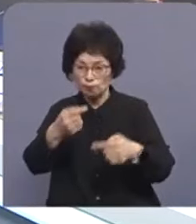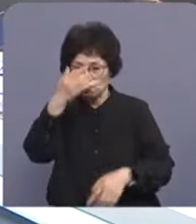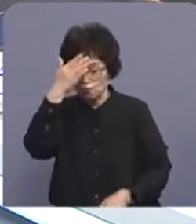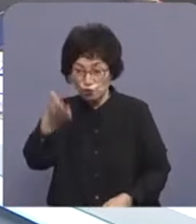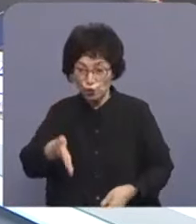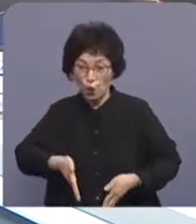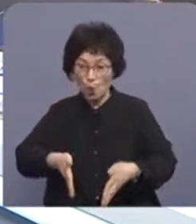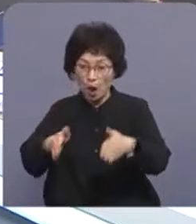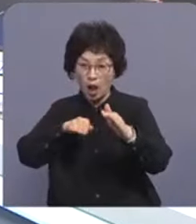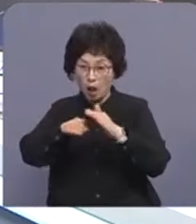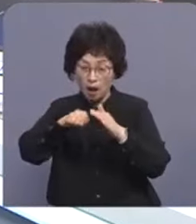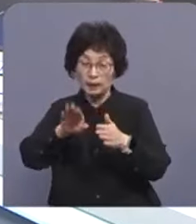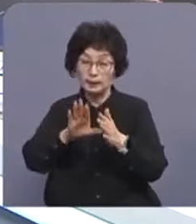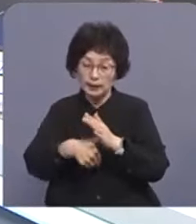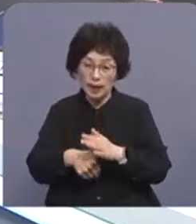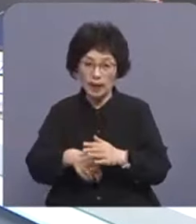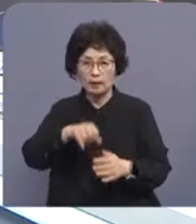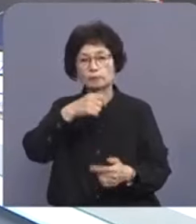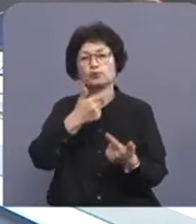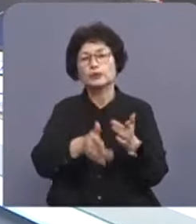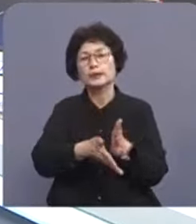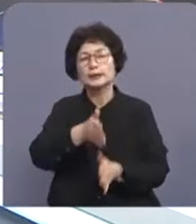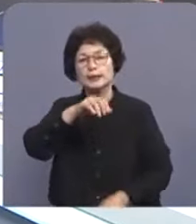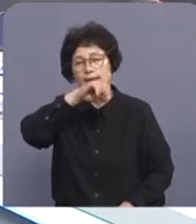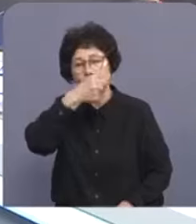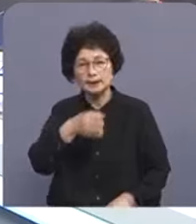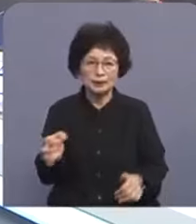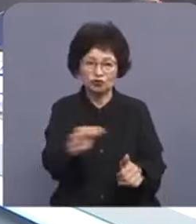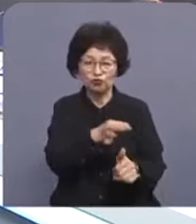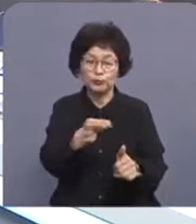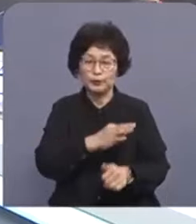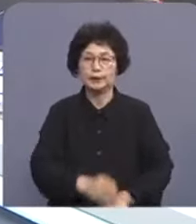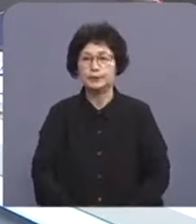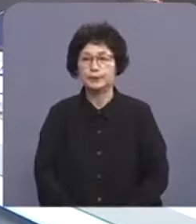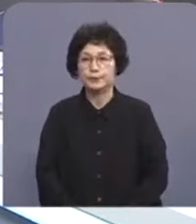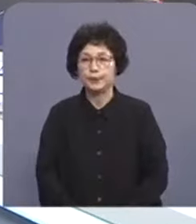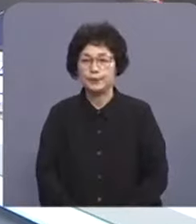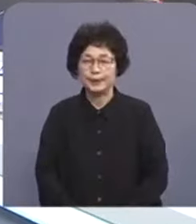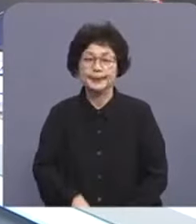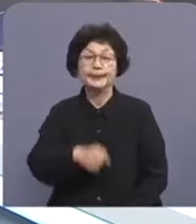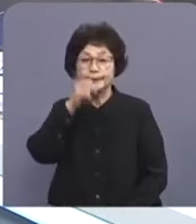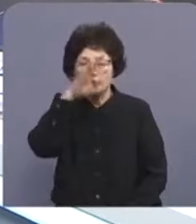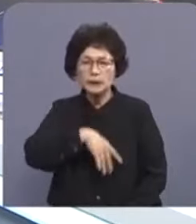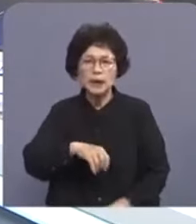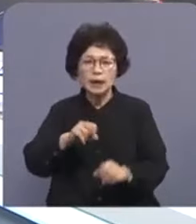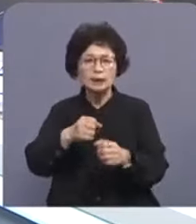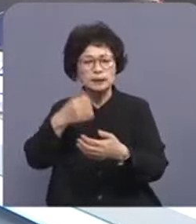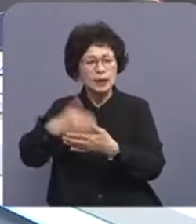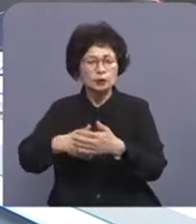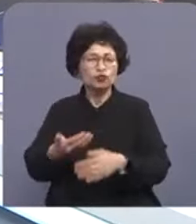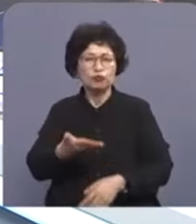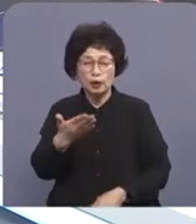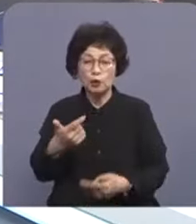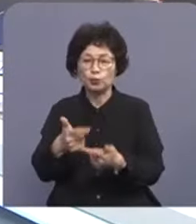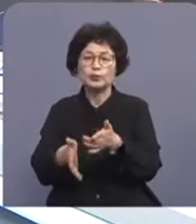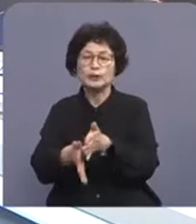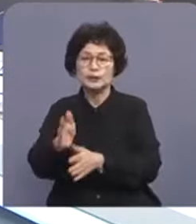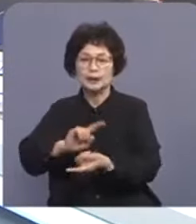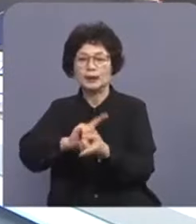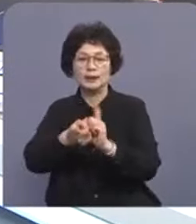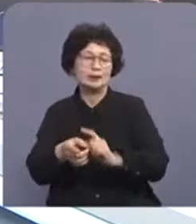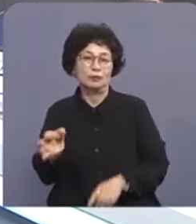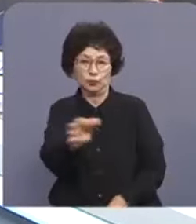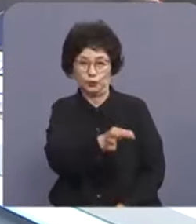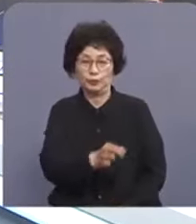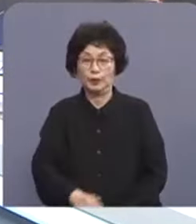통일하는데 비슷한 형태인데이 예산이 민간 사업자가 그냥 깎아 주는게 아니고 그걸 시해 그 예선을 결국 치민 철시